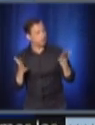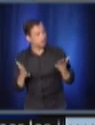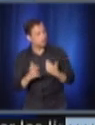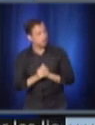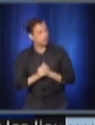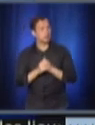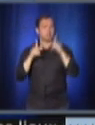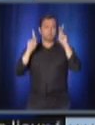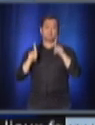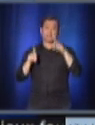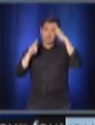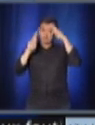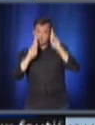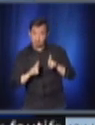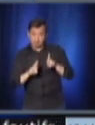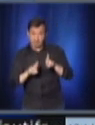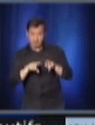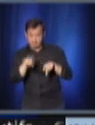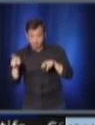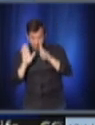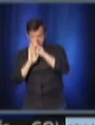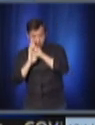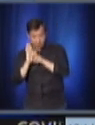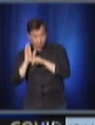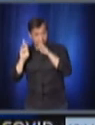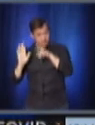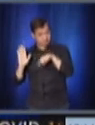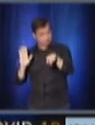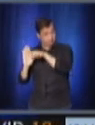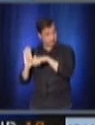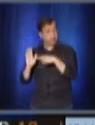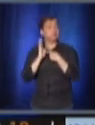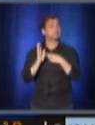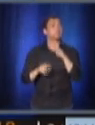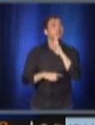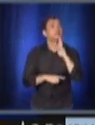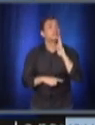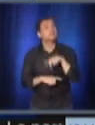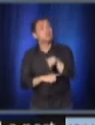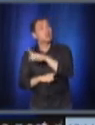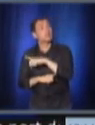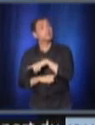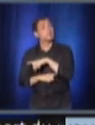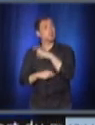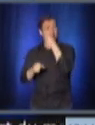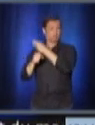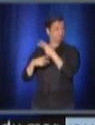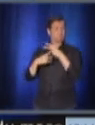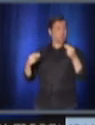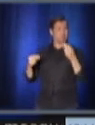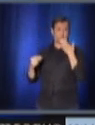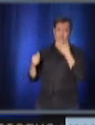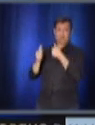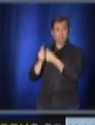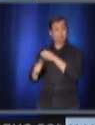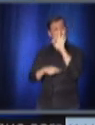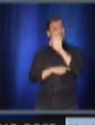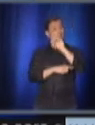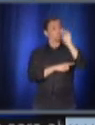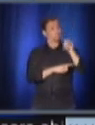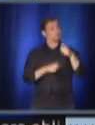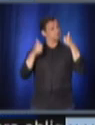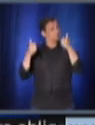les règles. Vous l'avez vu, je fais juste l'exemple des restaurants. Les restaurants, pour 99 % des